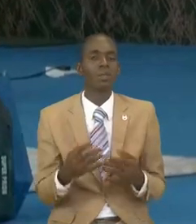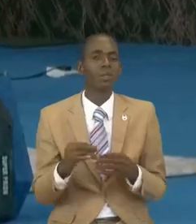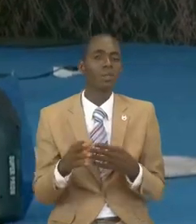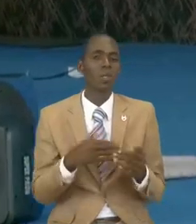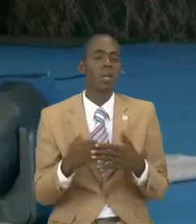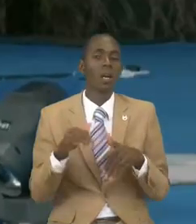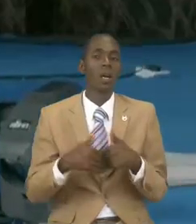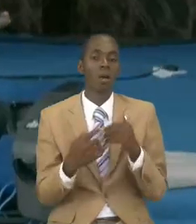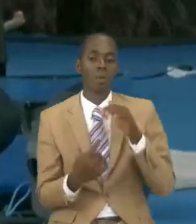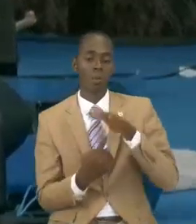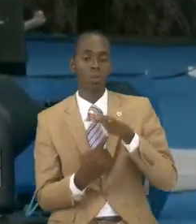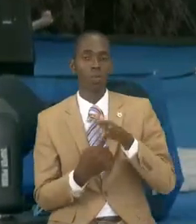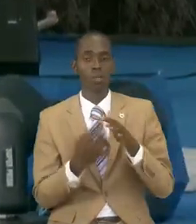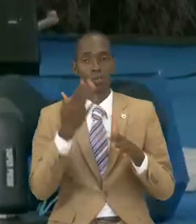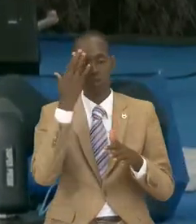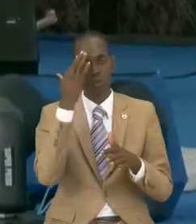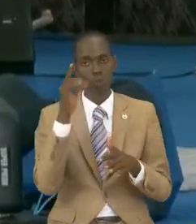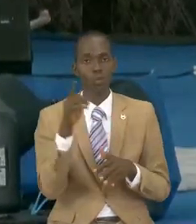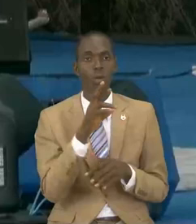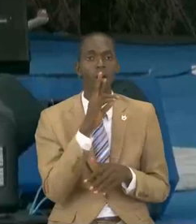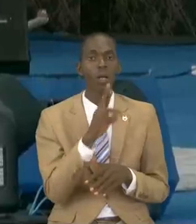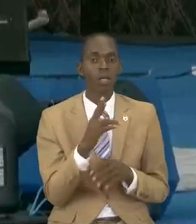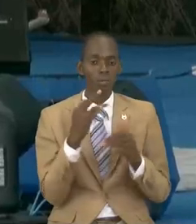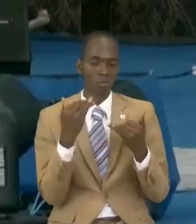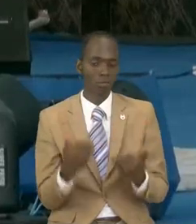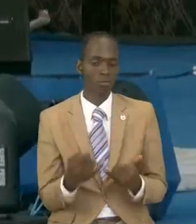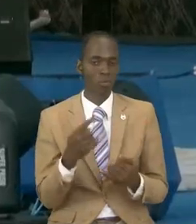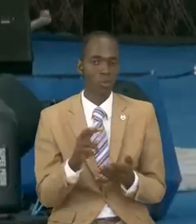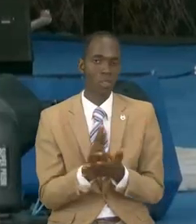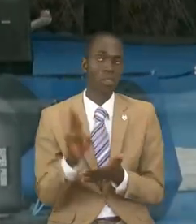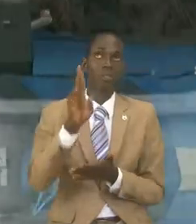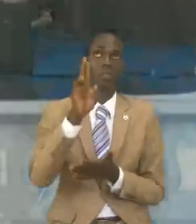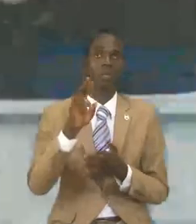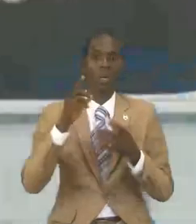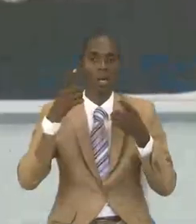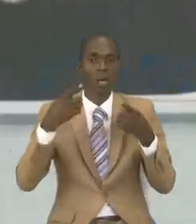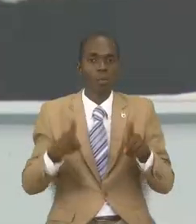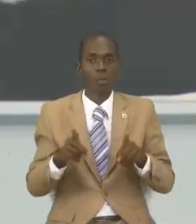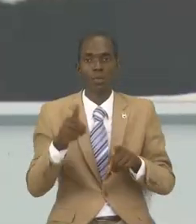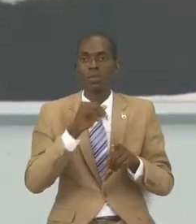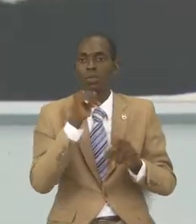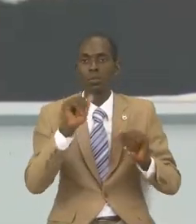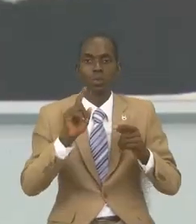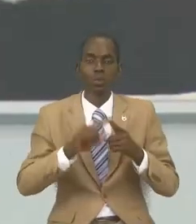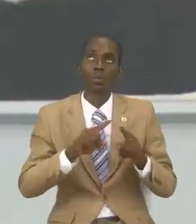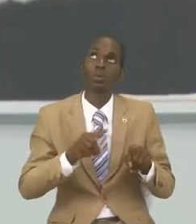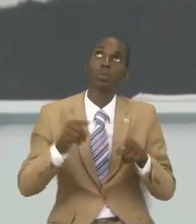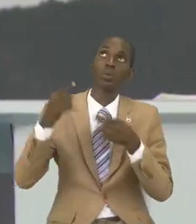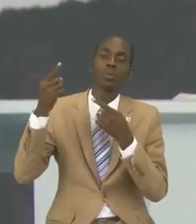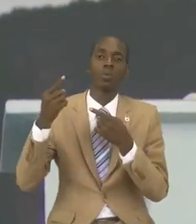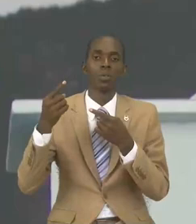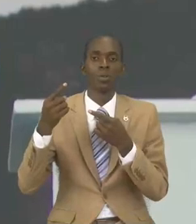populaire que tu sois, l'enlèvement a lieu. Et puis, tu n'es pas là.